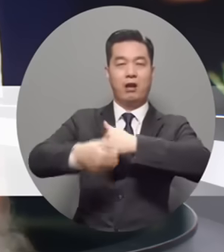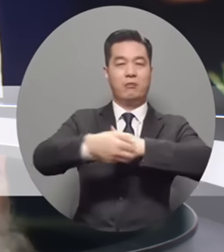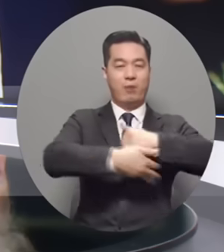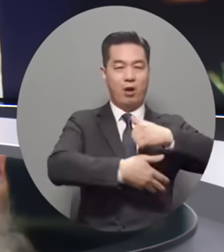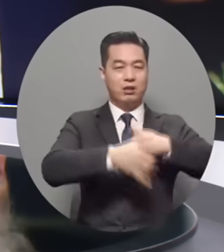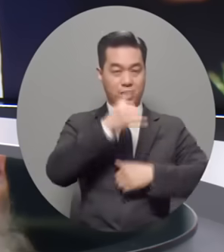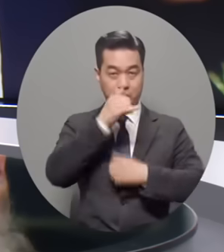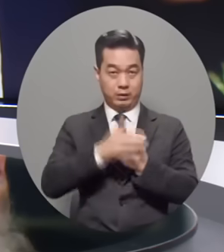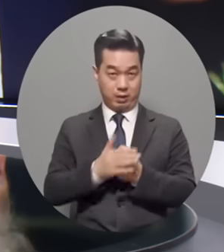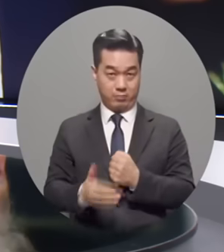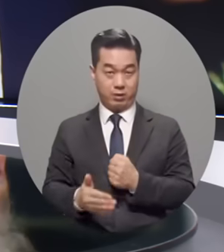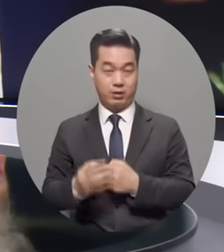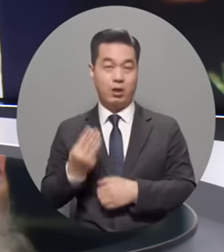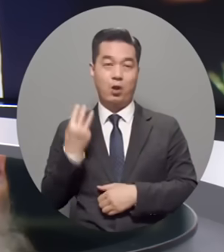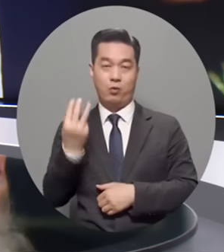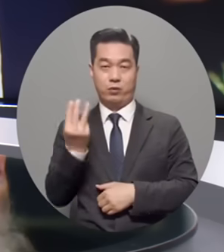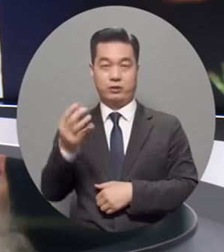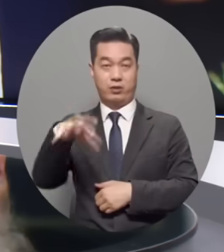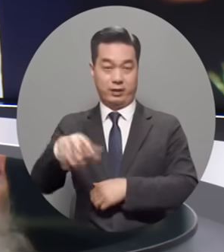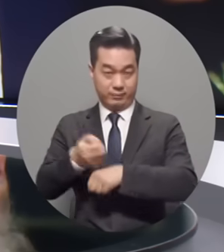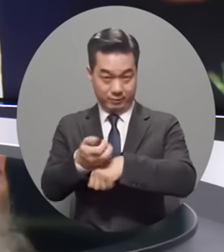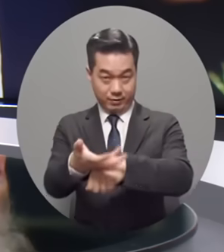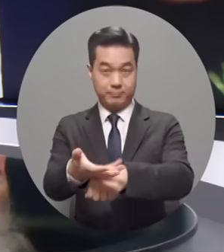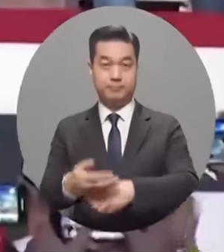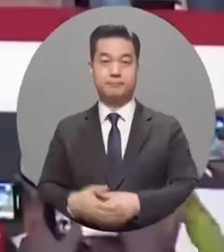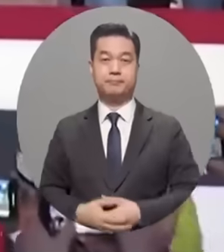워싱턴에서 김수진 특파원이 취재했습니다.